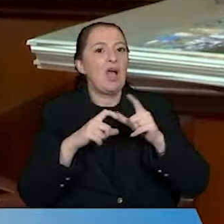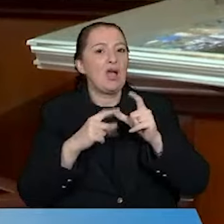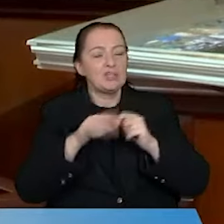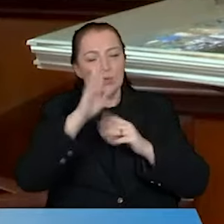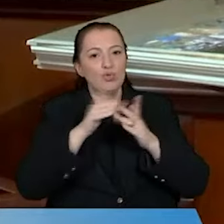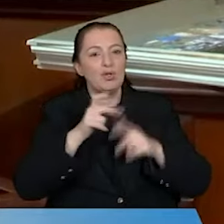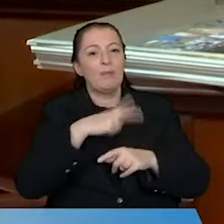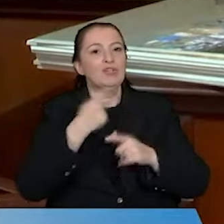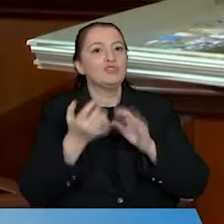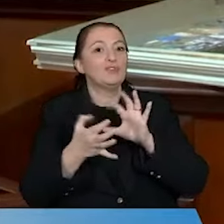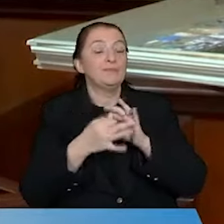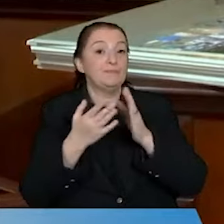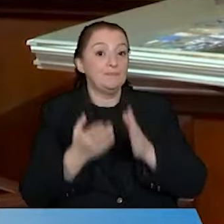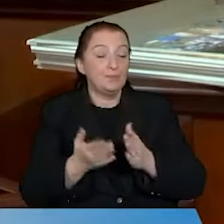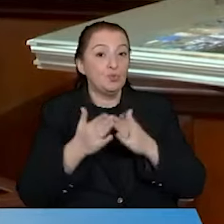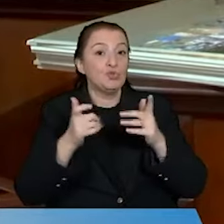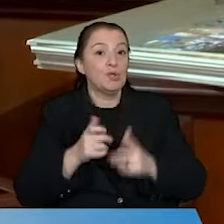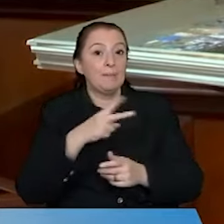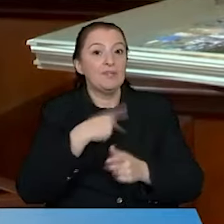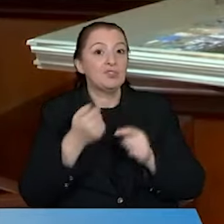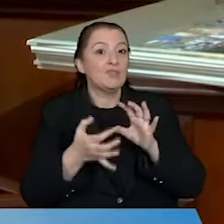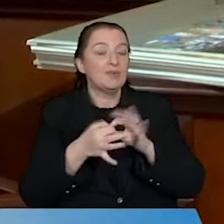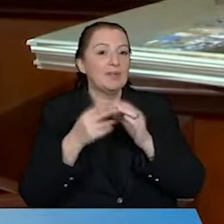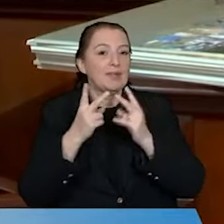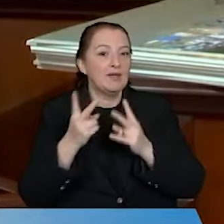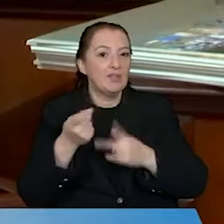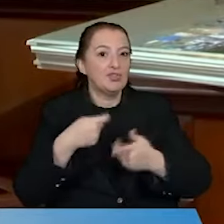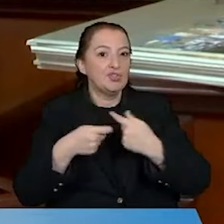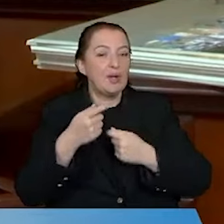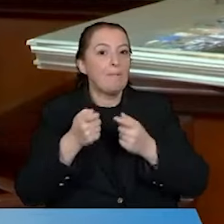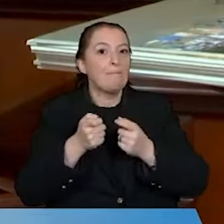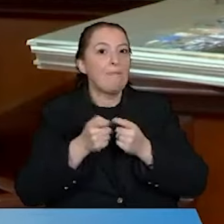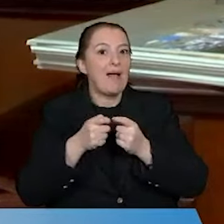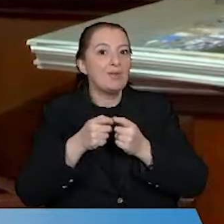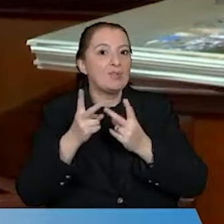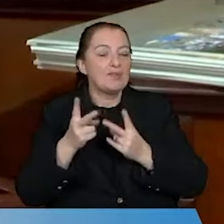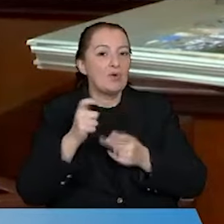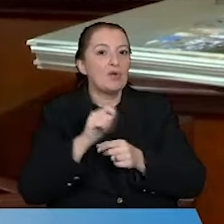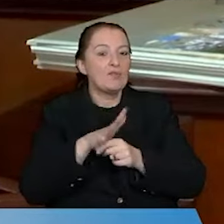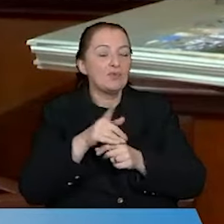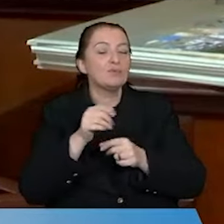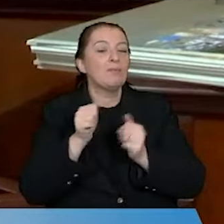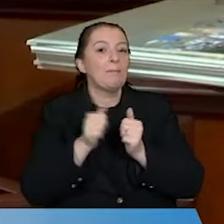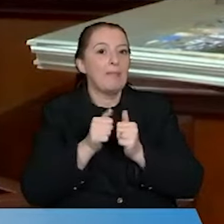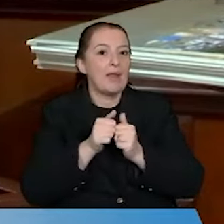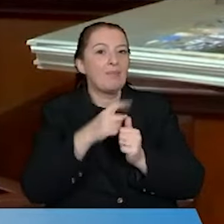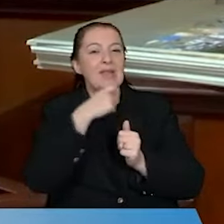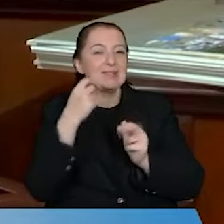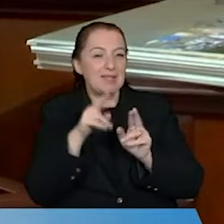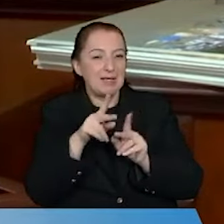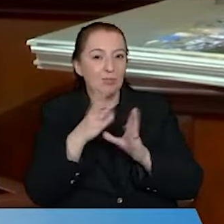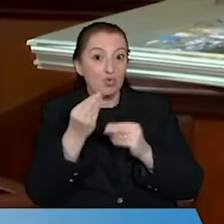Büyükşehir Belediyesi'nin bir iştiraki. Büyükşehir Belediyesi iştirakleri tarafında işletirirken Beltur tarafında pandemiyle birlikte de eskisi gibi